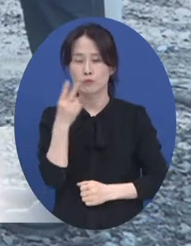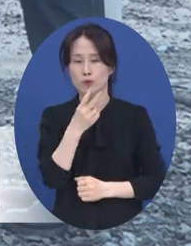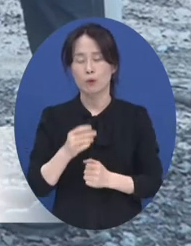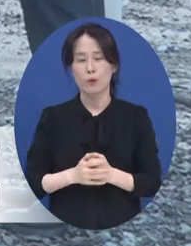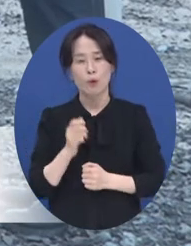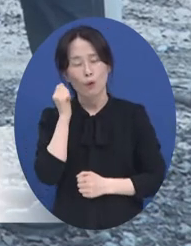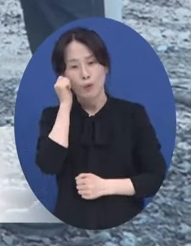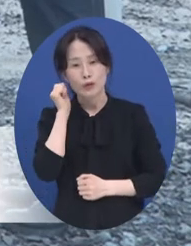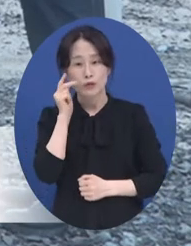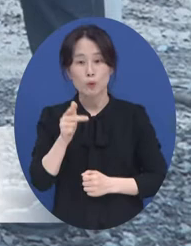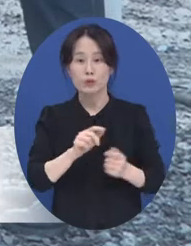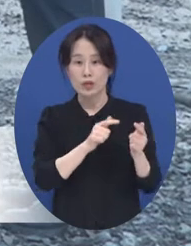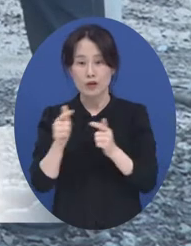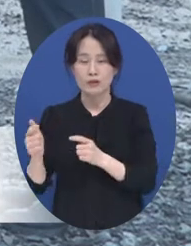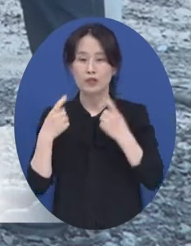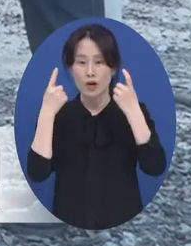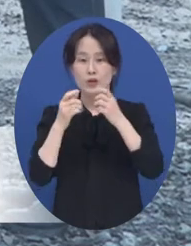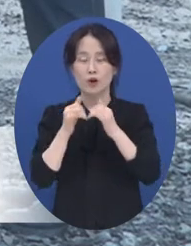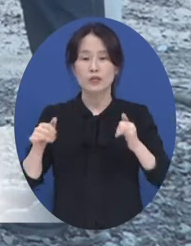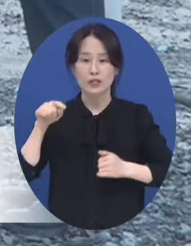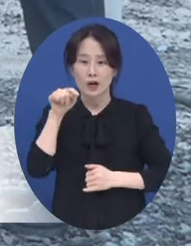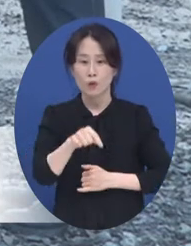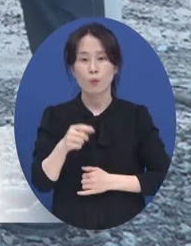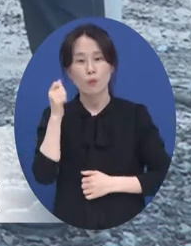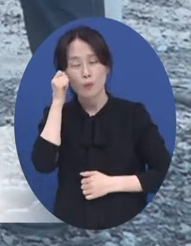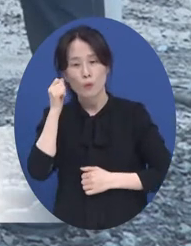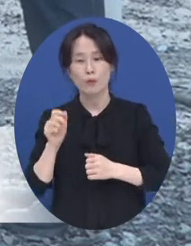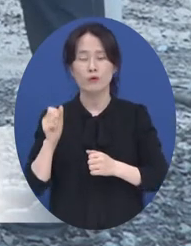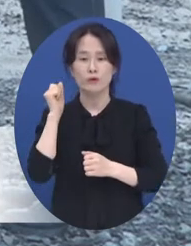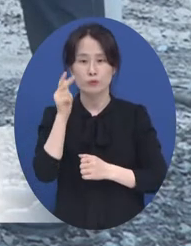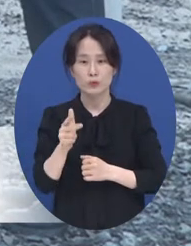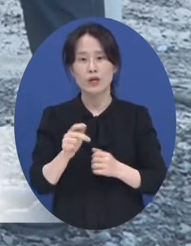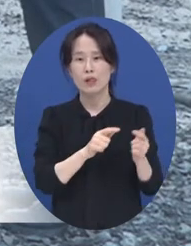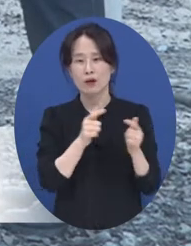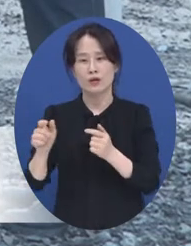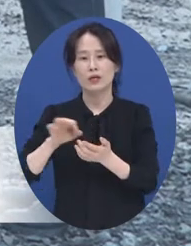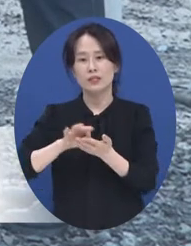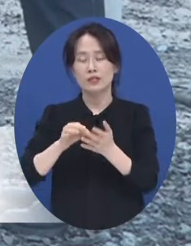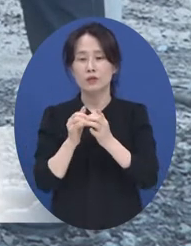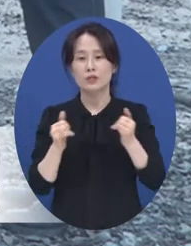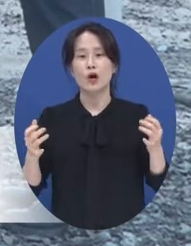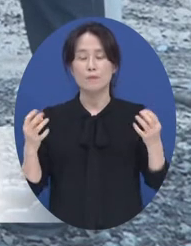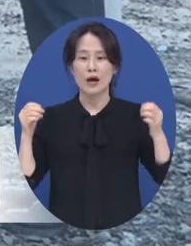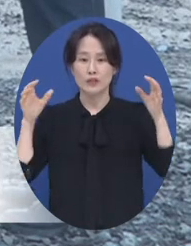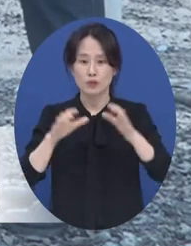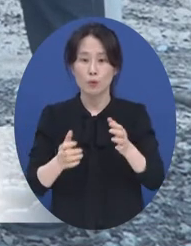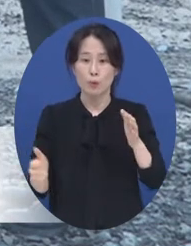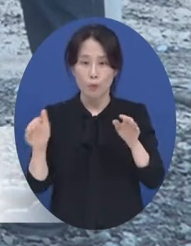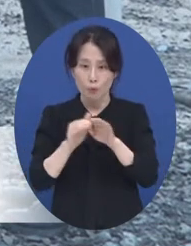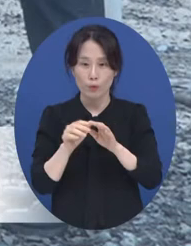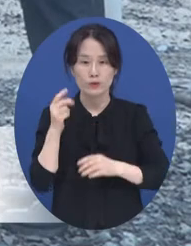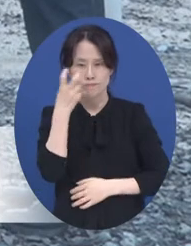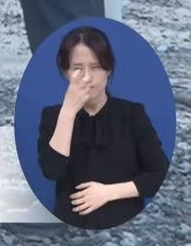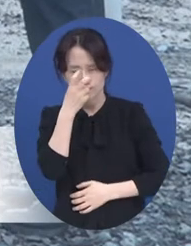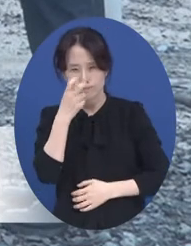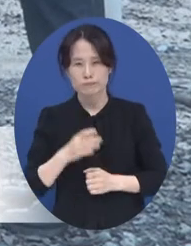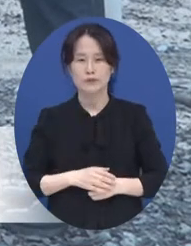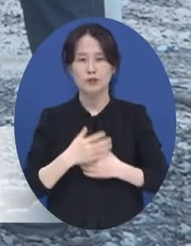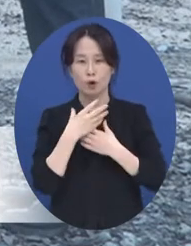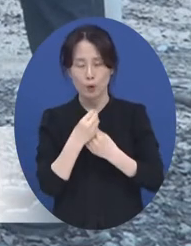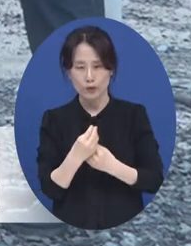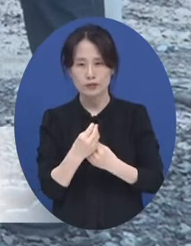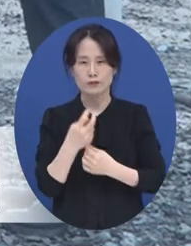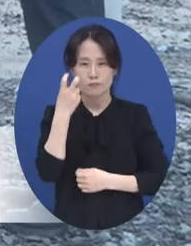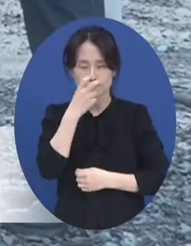와 소규모 숙박시설 상충 개 기차는 야영장 그리고 다중이용시설 등 현장에서 지도와 단속을 통해 화재